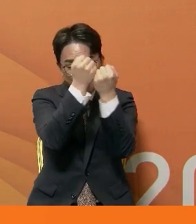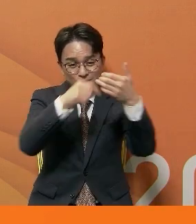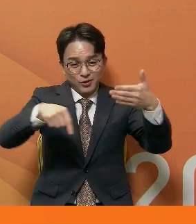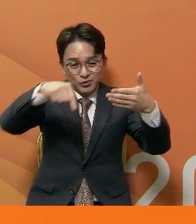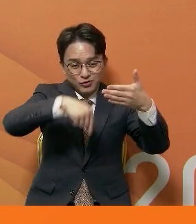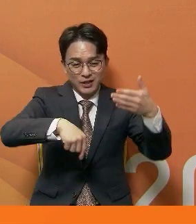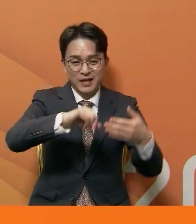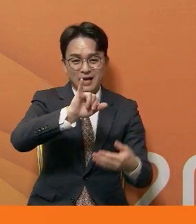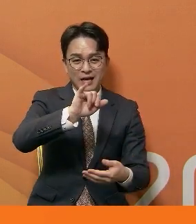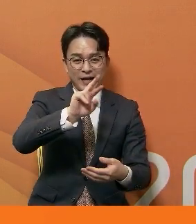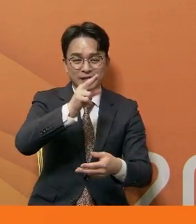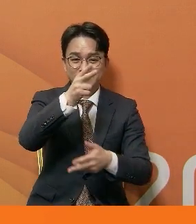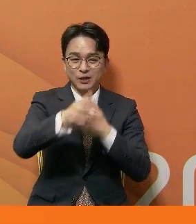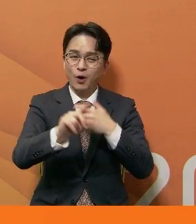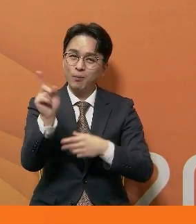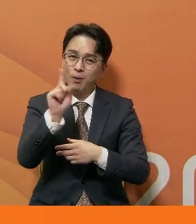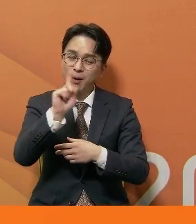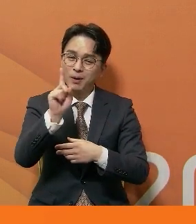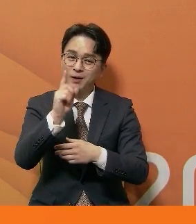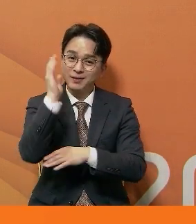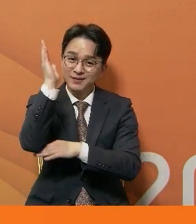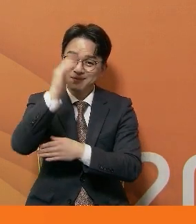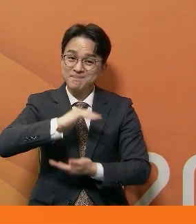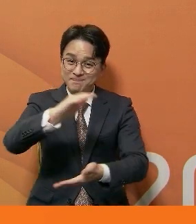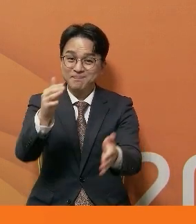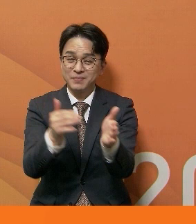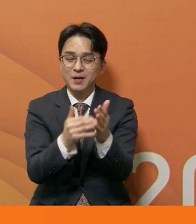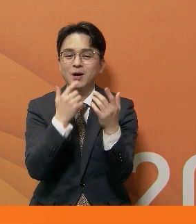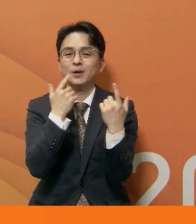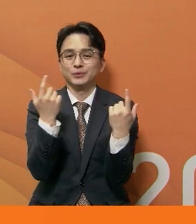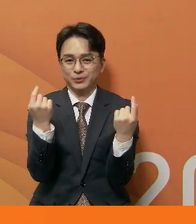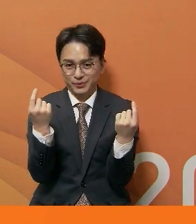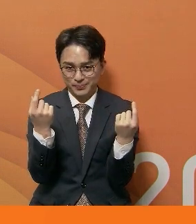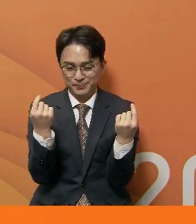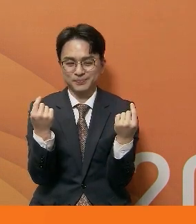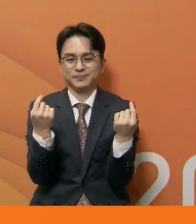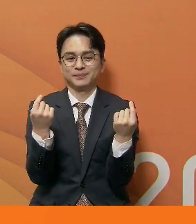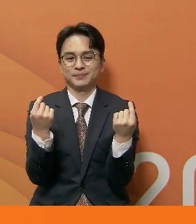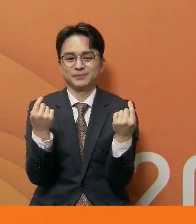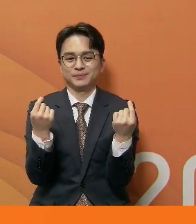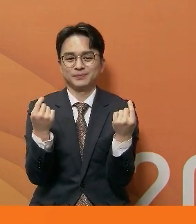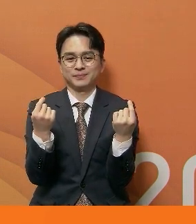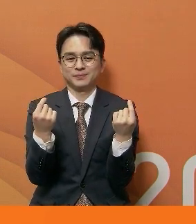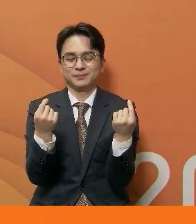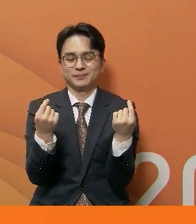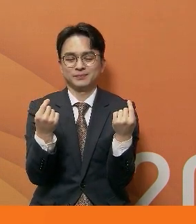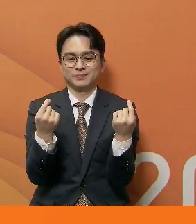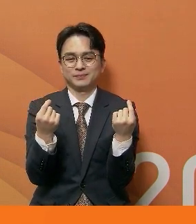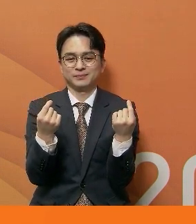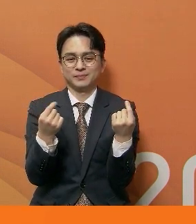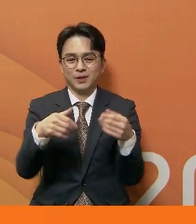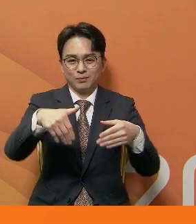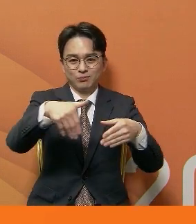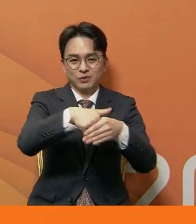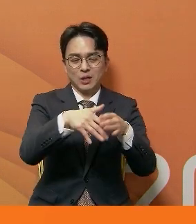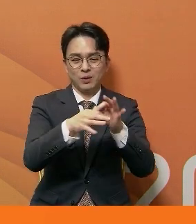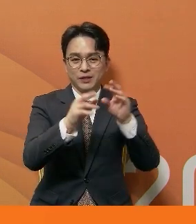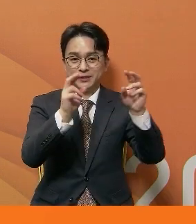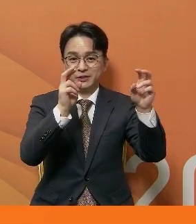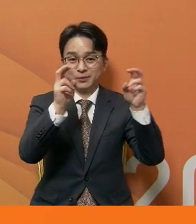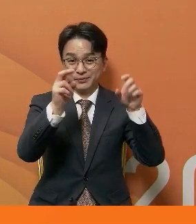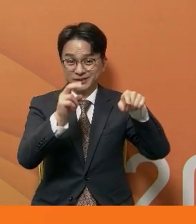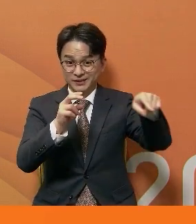컨설팅에 대해서 말씀들을 많이 들으셨을 텐데 저희도 마찬가지로 지금 컨텐츠 기업들이 투자자들한테